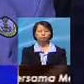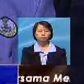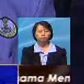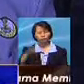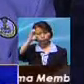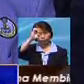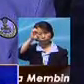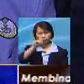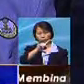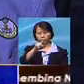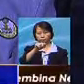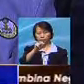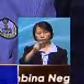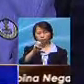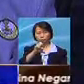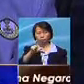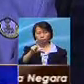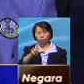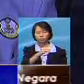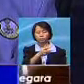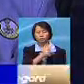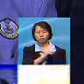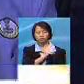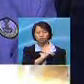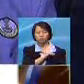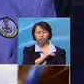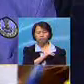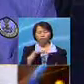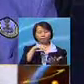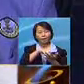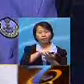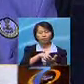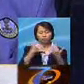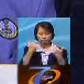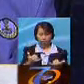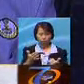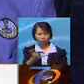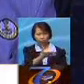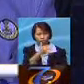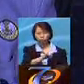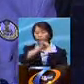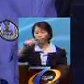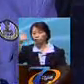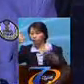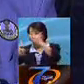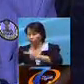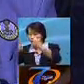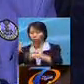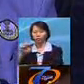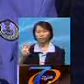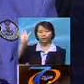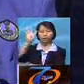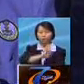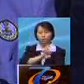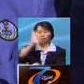Encik Zainal Abbas dari Kementerian Pelajaran and buat masa sekarang ini mereka telah melawat selama 4 hari. Mereka